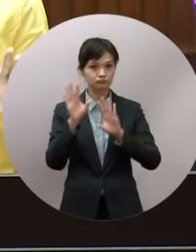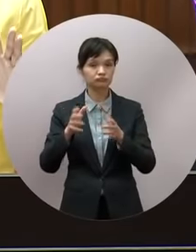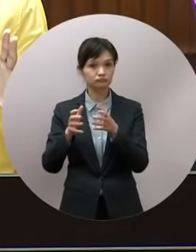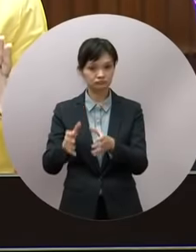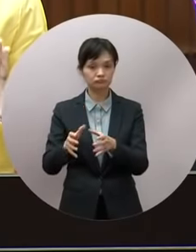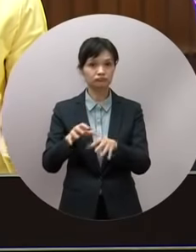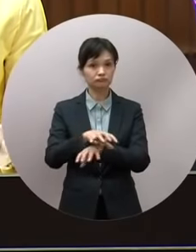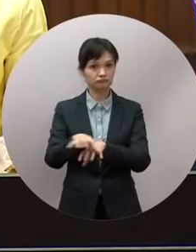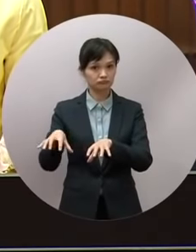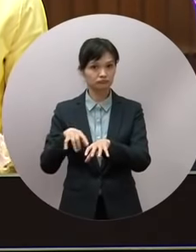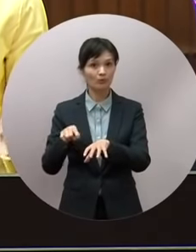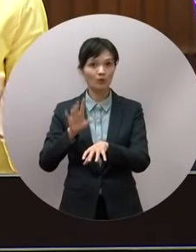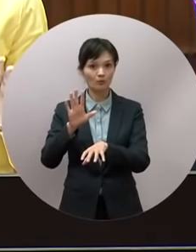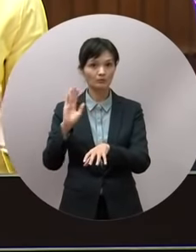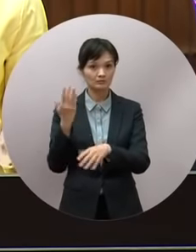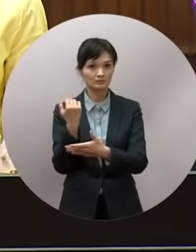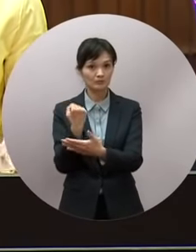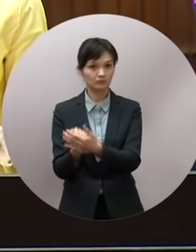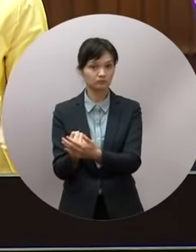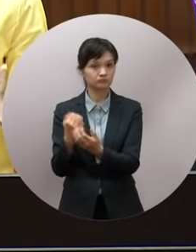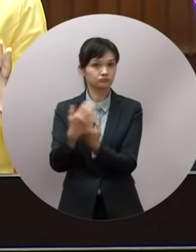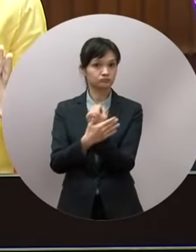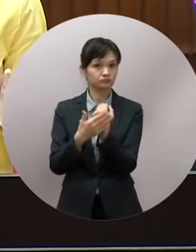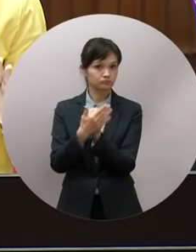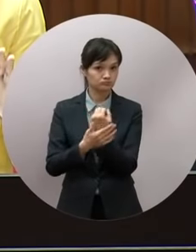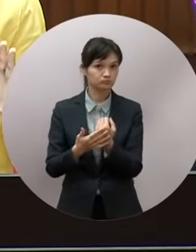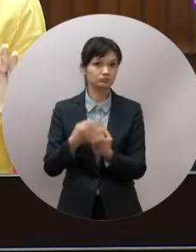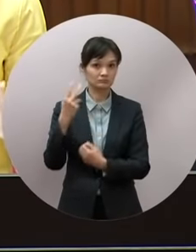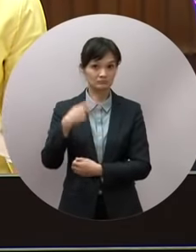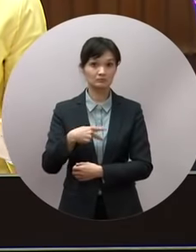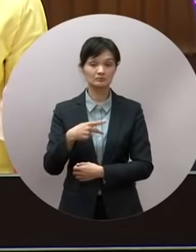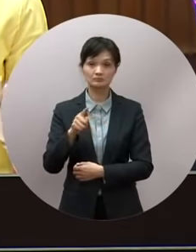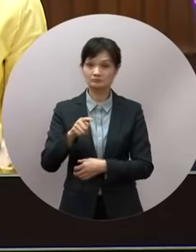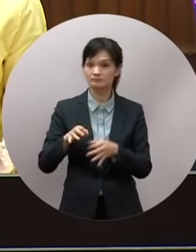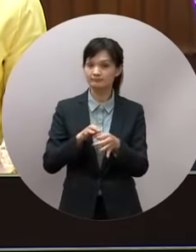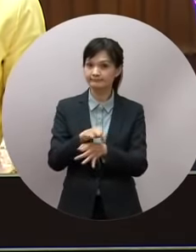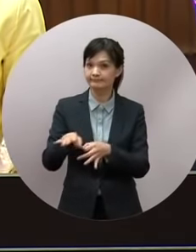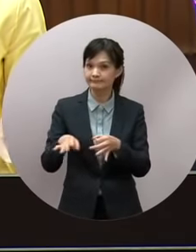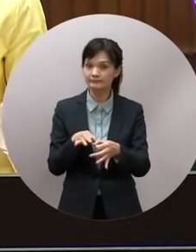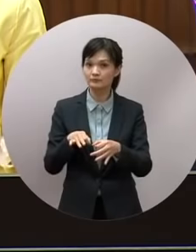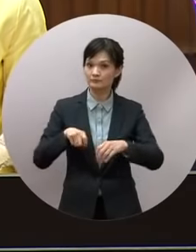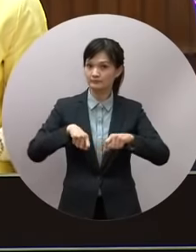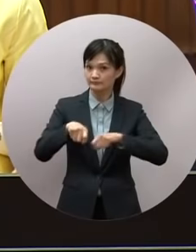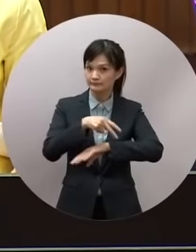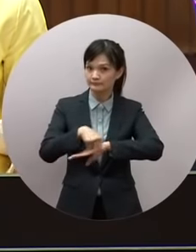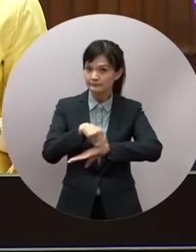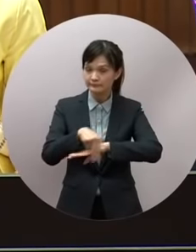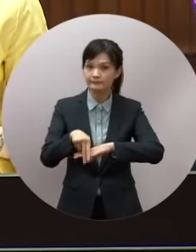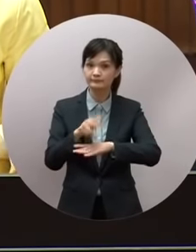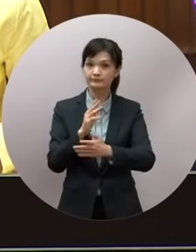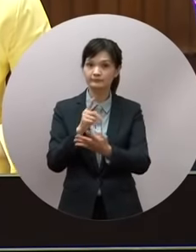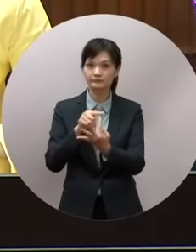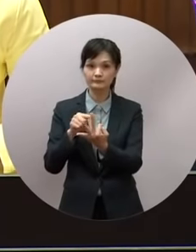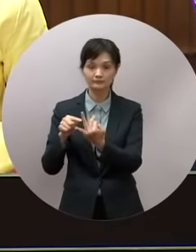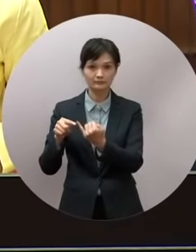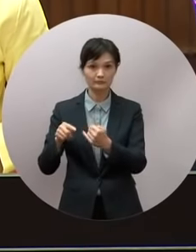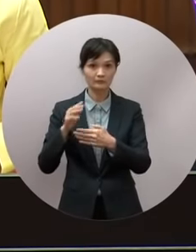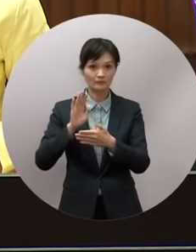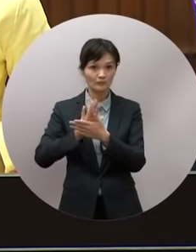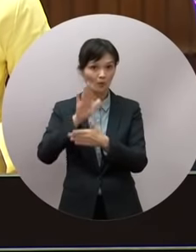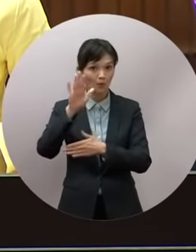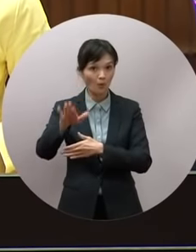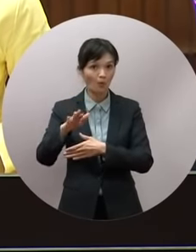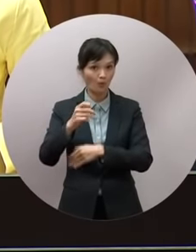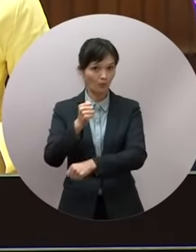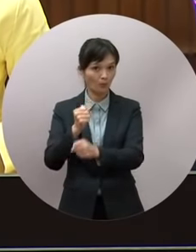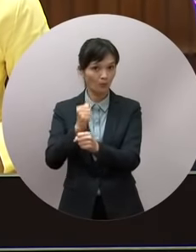的保存。它的维持，还有它整个的经营，还有规划，后续其实要做的工作很多。